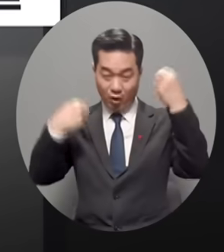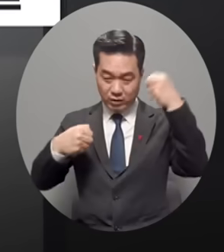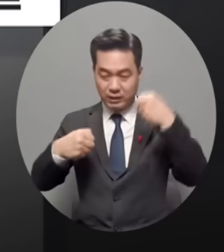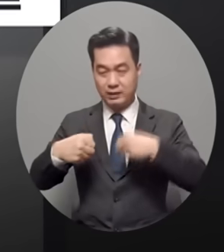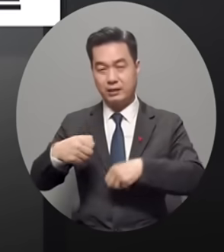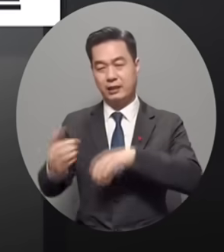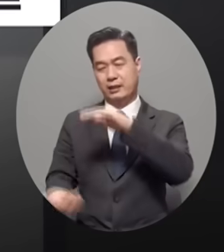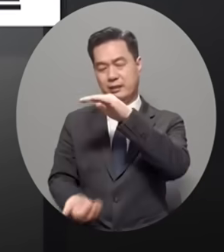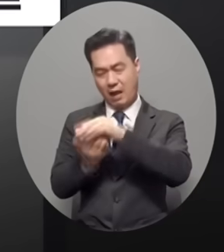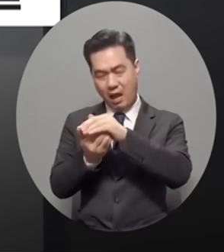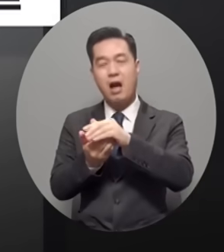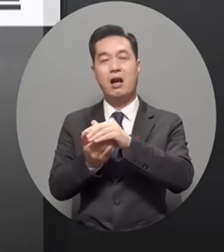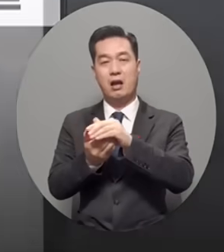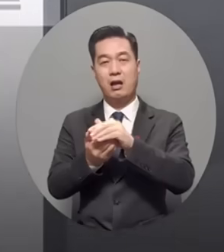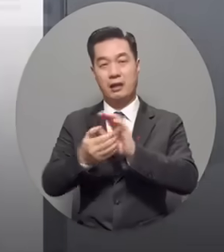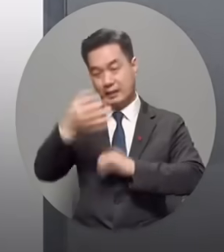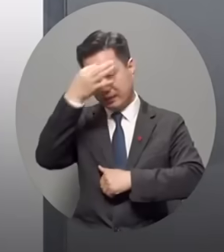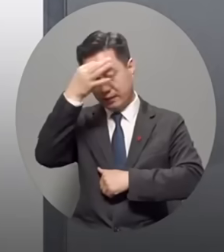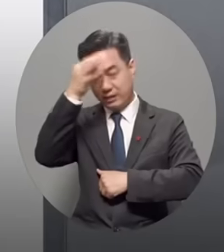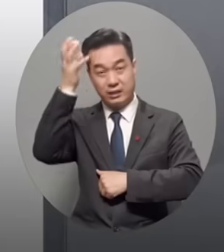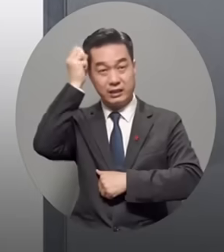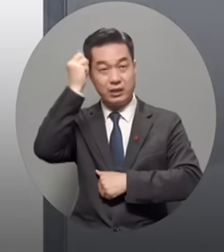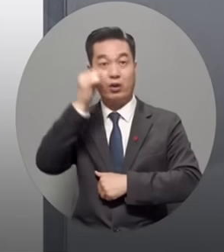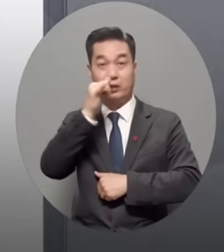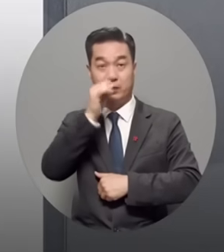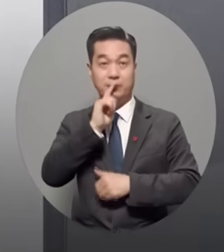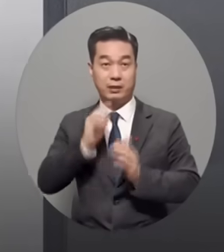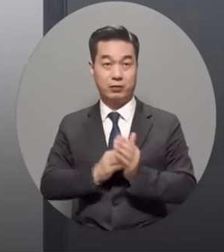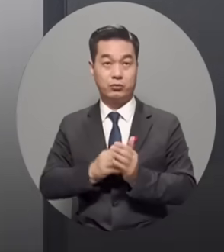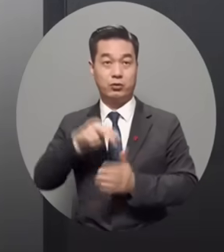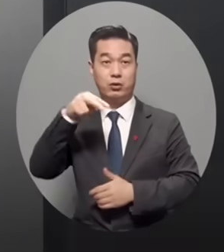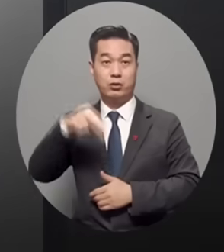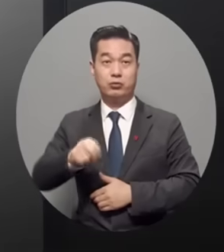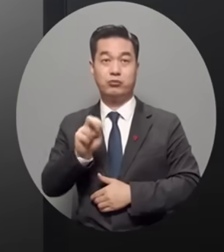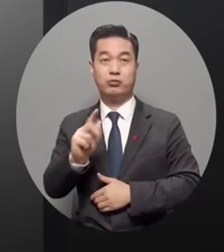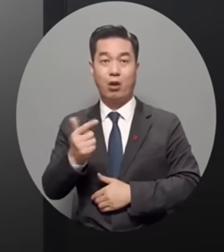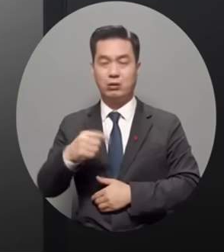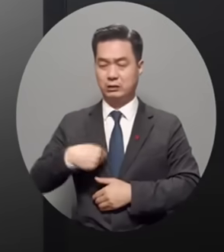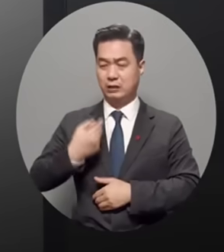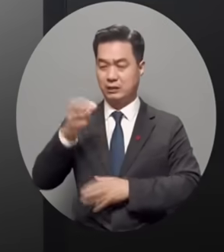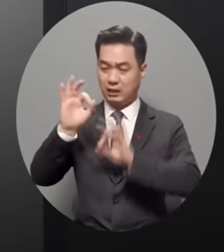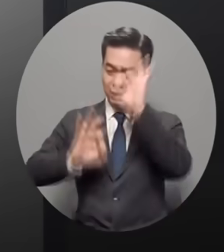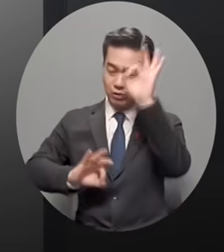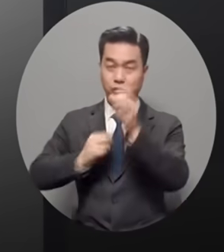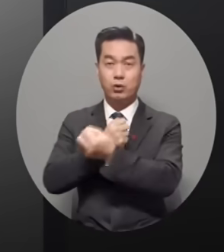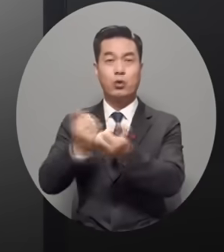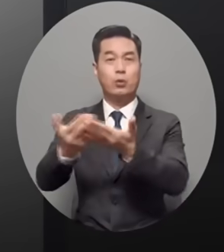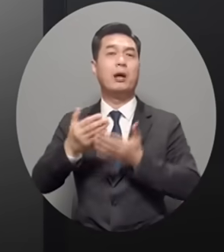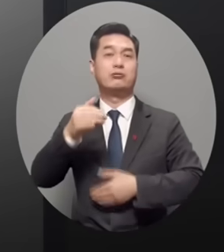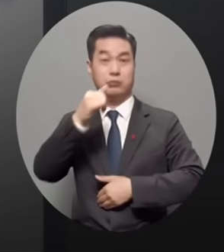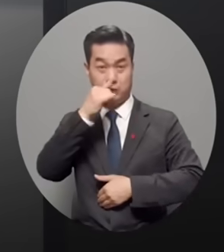재능으로 기억되길 바란다고 전했고 배우 수연은 누구나 자신의 실수를 용서받을 자격이